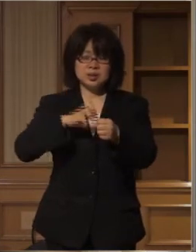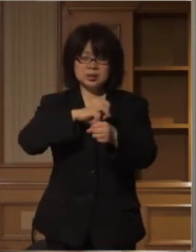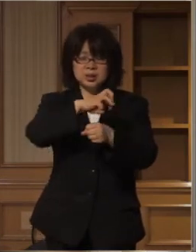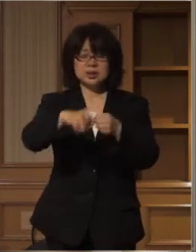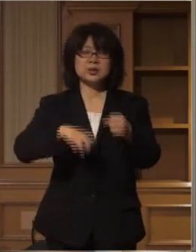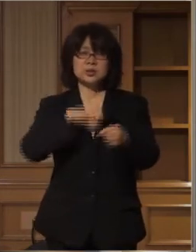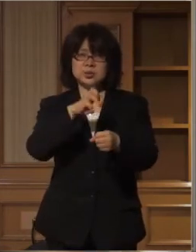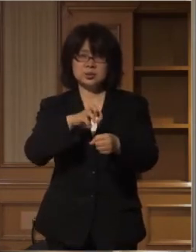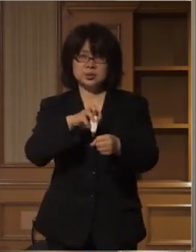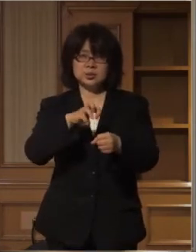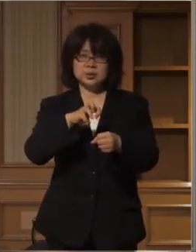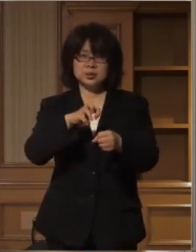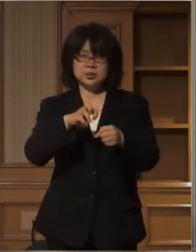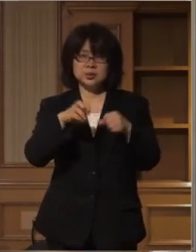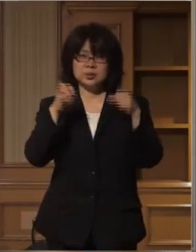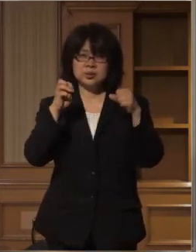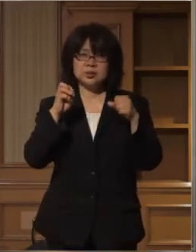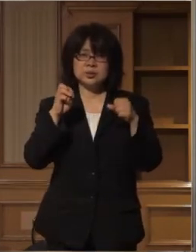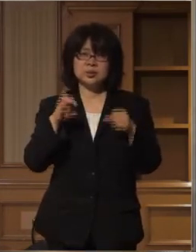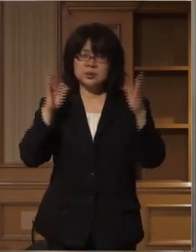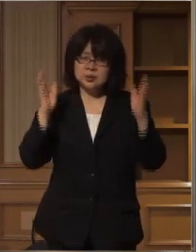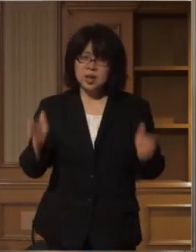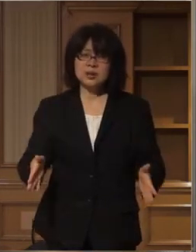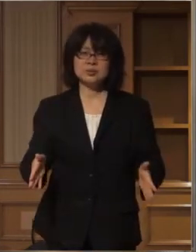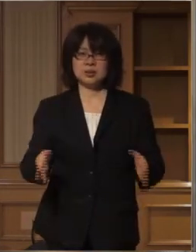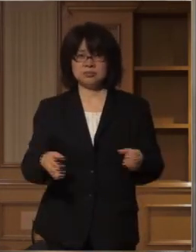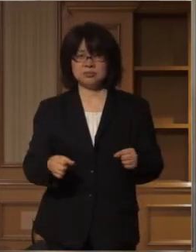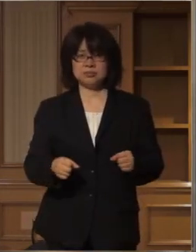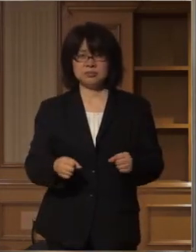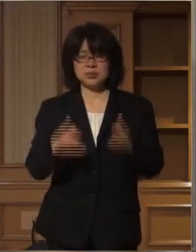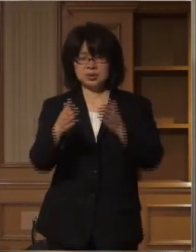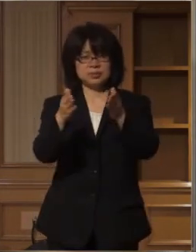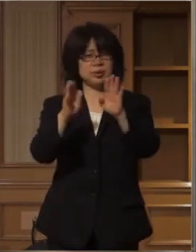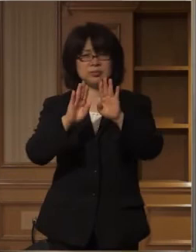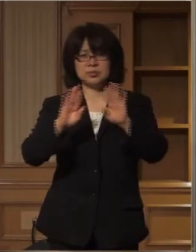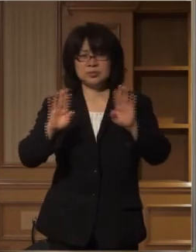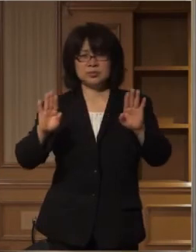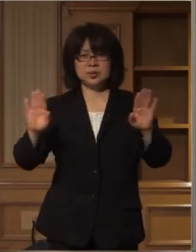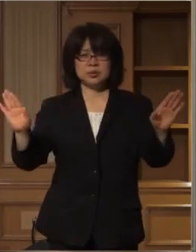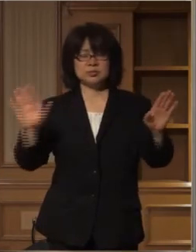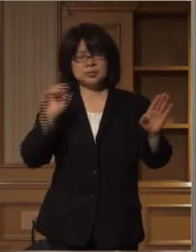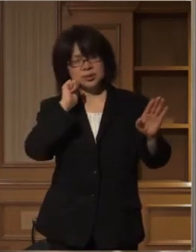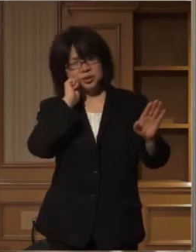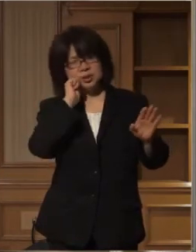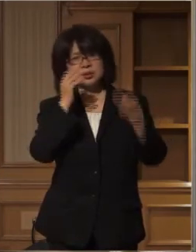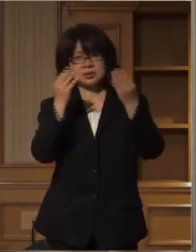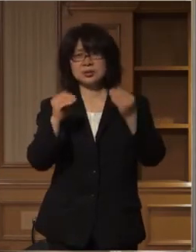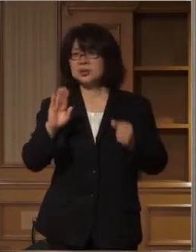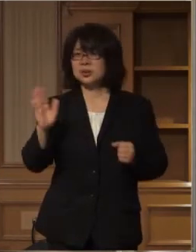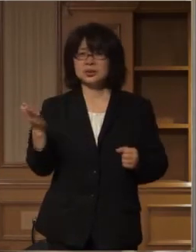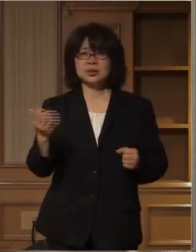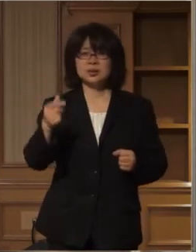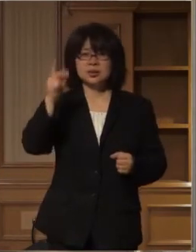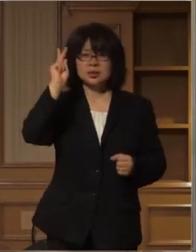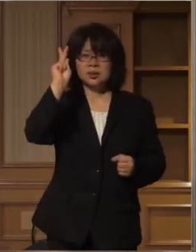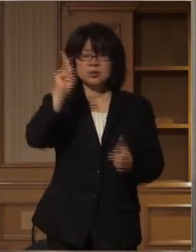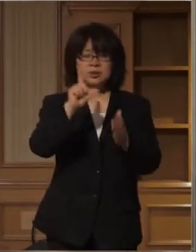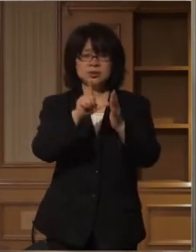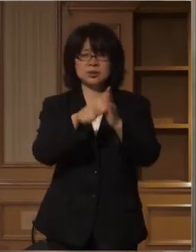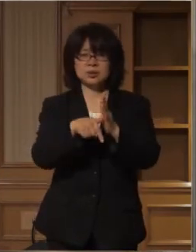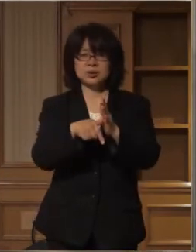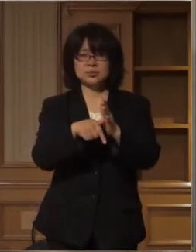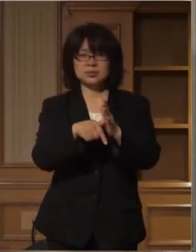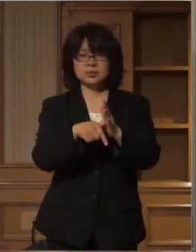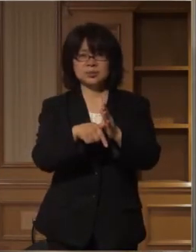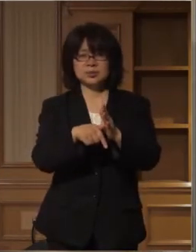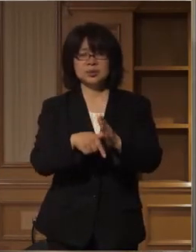と、神の時になった時に、まさに神のなさることは時にかなって美しいって